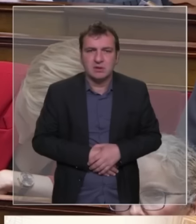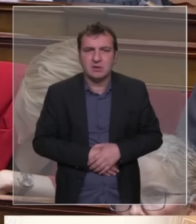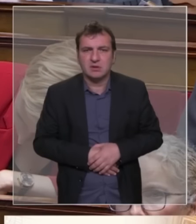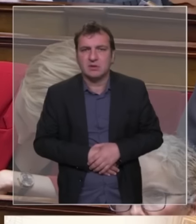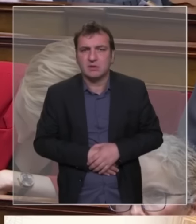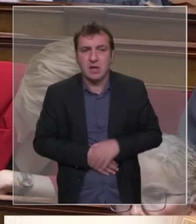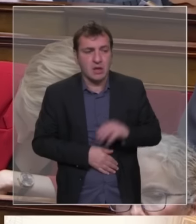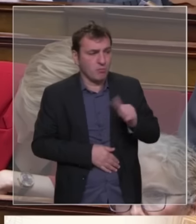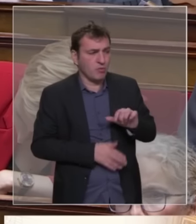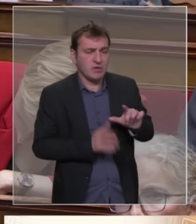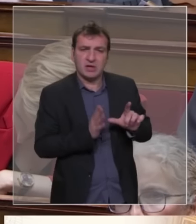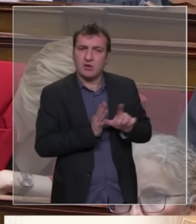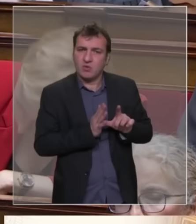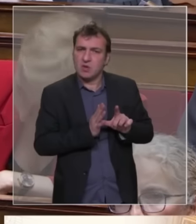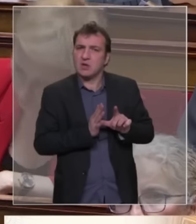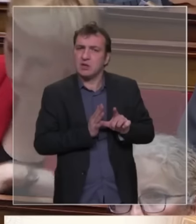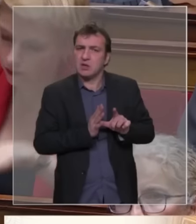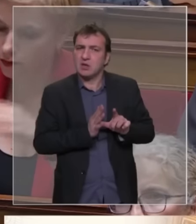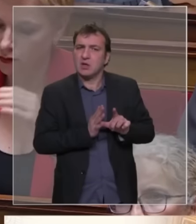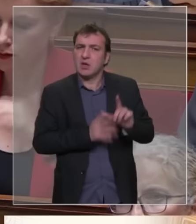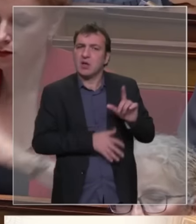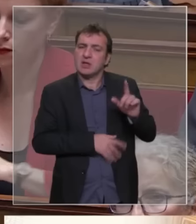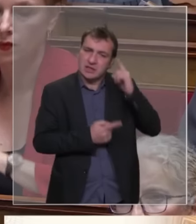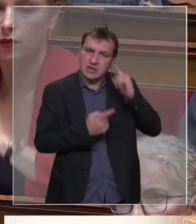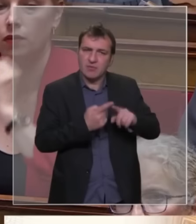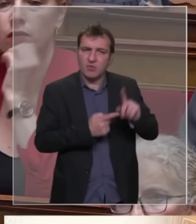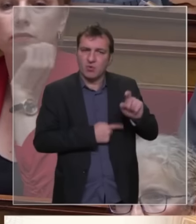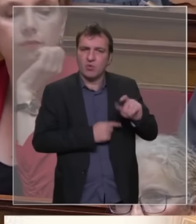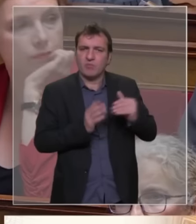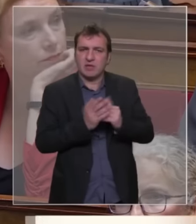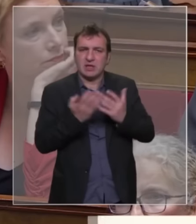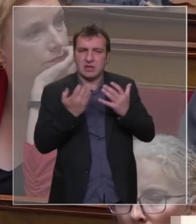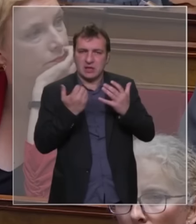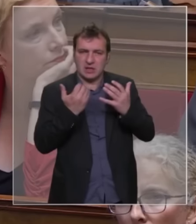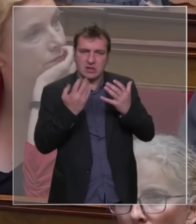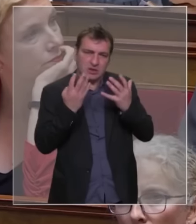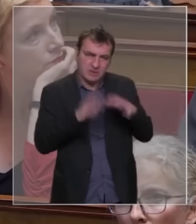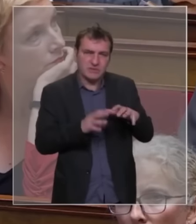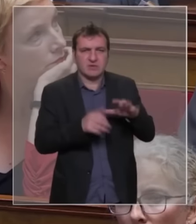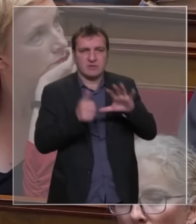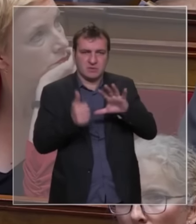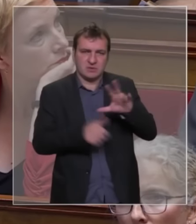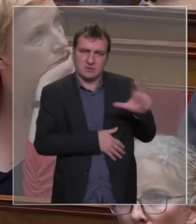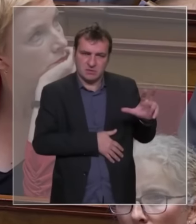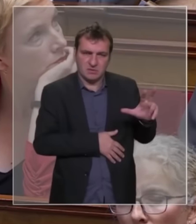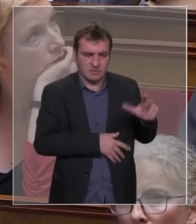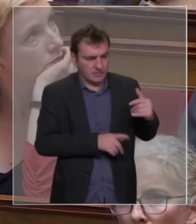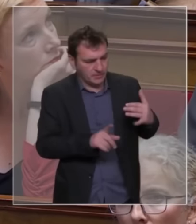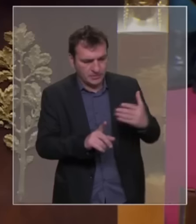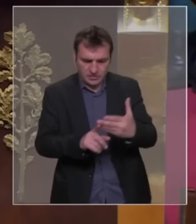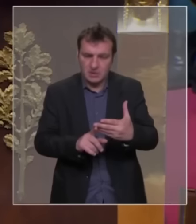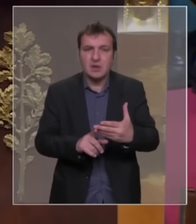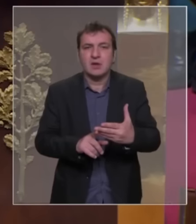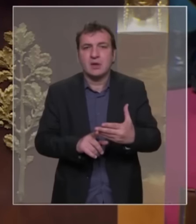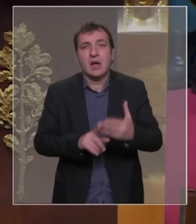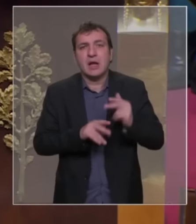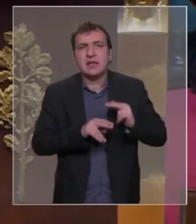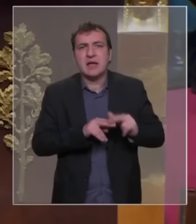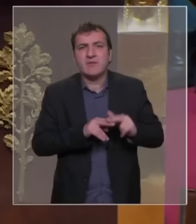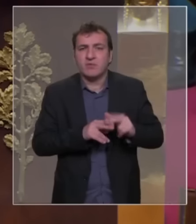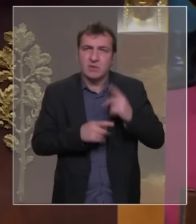la toute première loi sur l'eau de 1963 et je pense que En prenant en compte les travaux et les réflexions engagées ces dernières